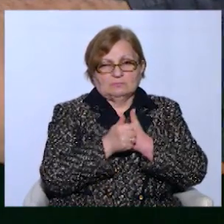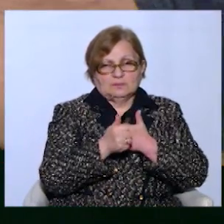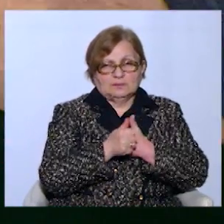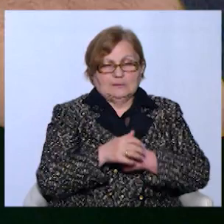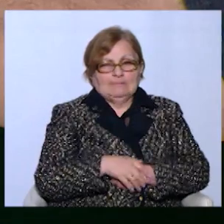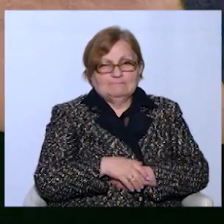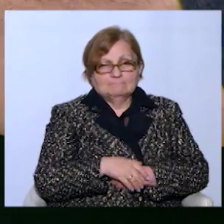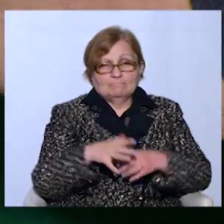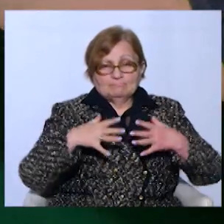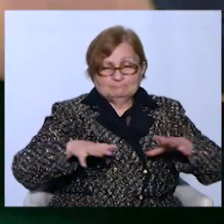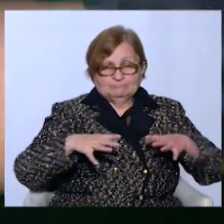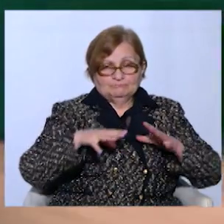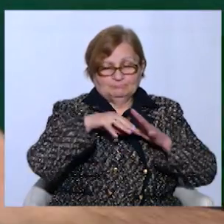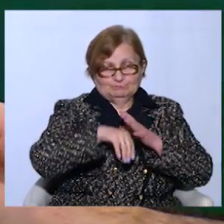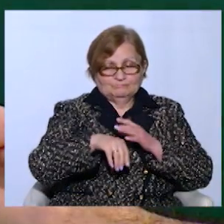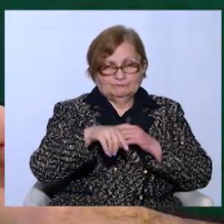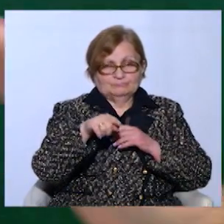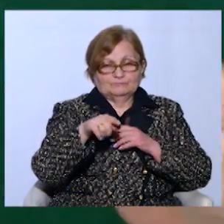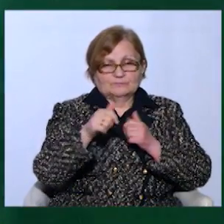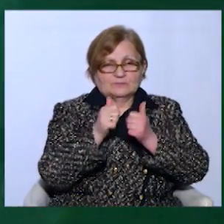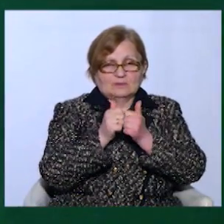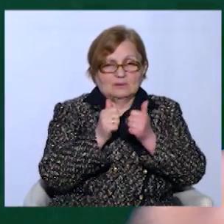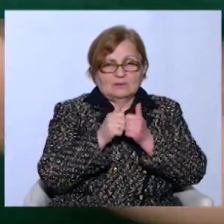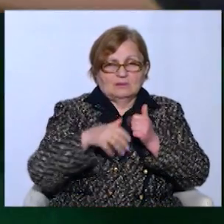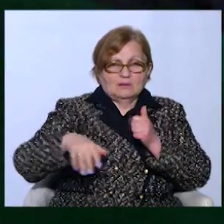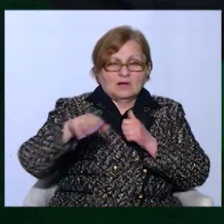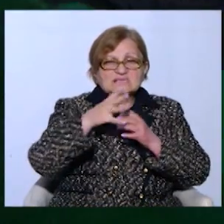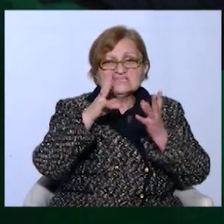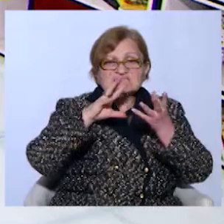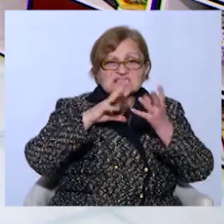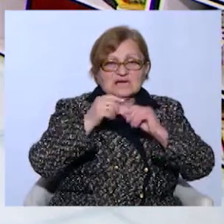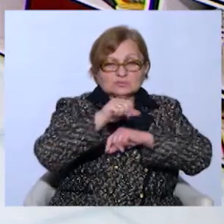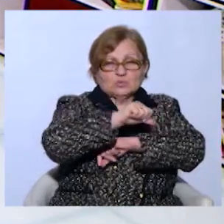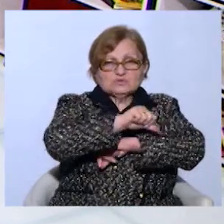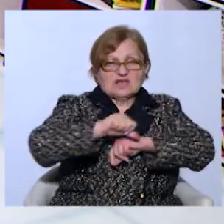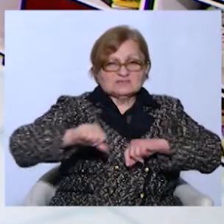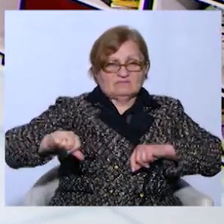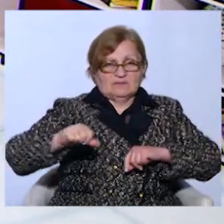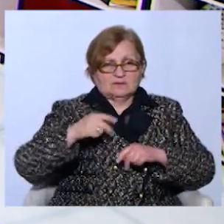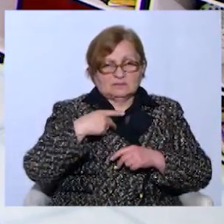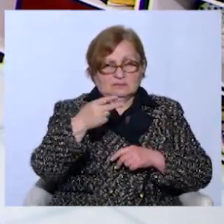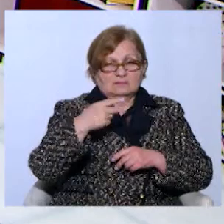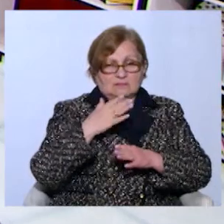როგორც თქვით, საქართველოს ამ ქვეყნებთან აქვს საერთო საზღვარი. მაგალითად,